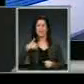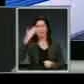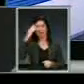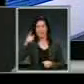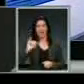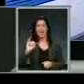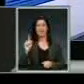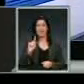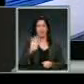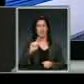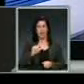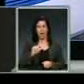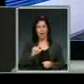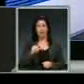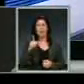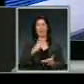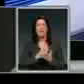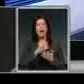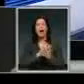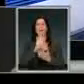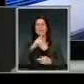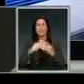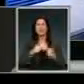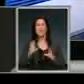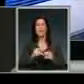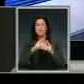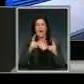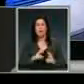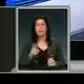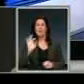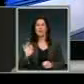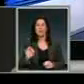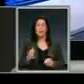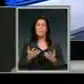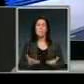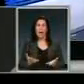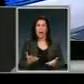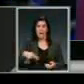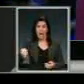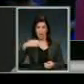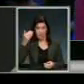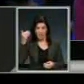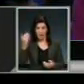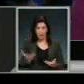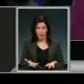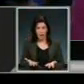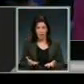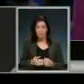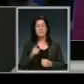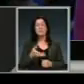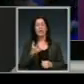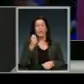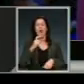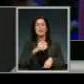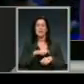ספר, 15 שנה הוא עם העמותה הזאת שלו. נכון. מה, אנחנו מפגרים, כאילו, באמת. תשמעי, לוקח המון זמן לעשות את זה. רק